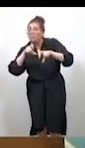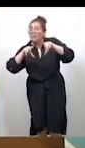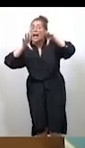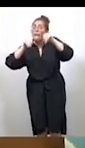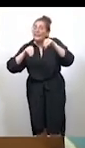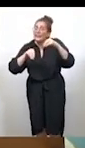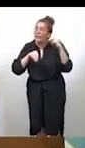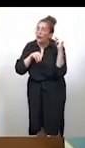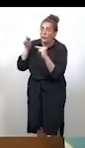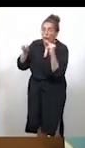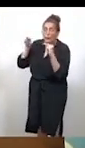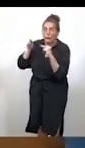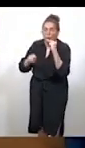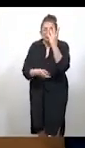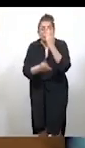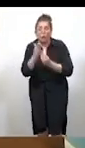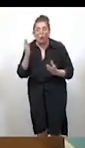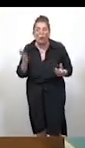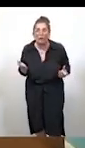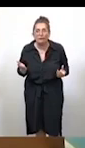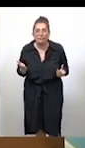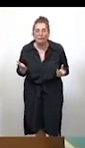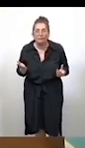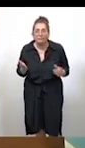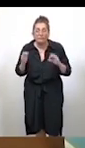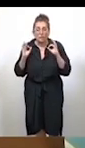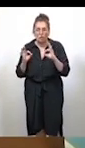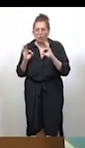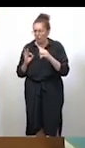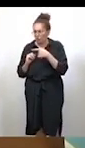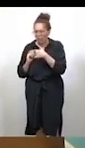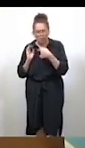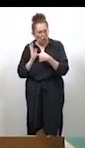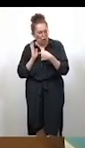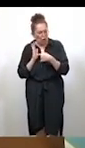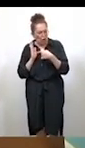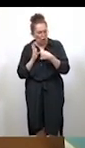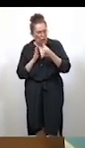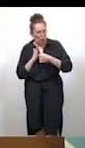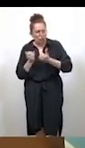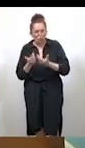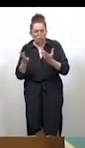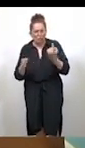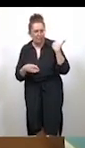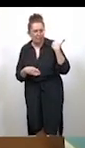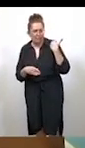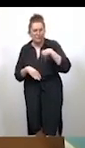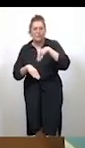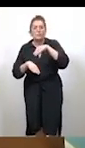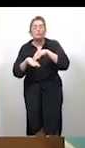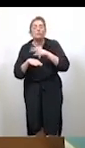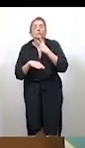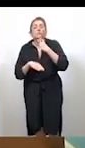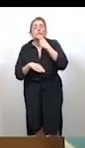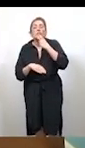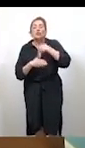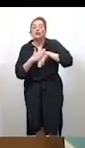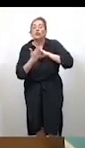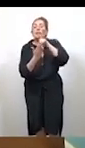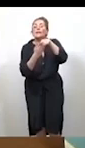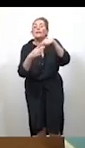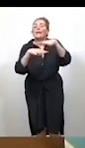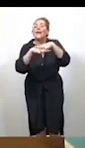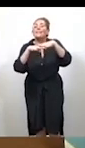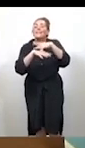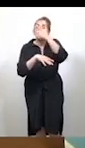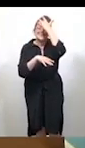historique, et même plus largement. InCité est intervenu il y a quelques mois auprès du Conseil citoyen de Saint-Michel, et l'idée, c'est d'arriver effectivement à